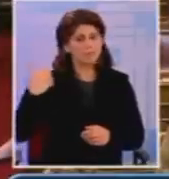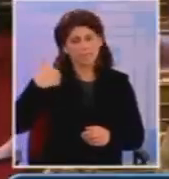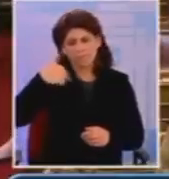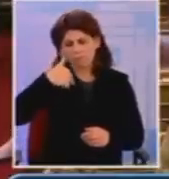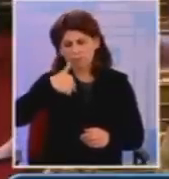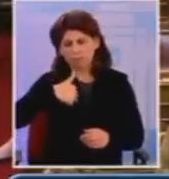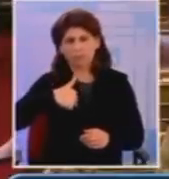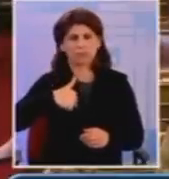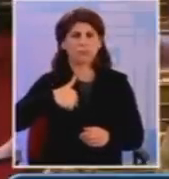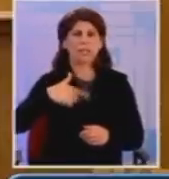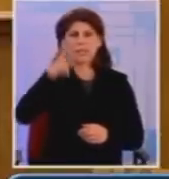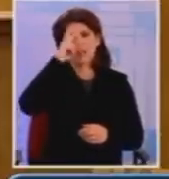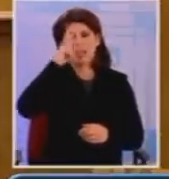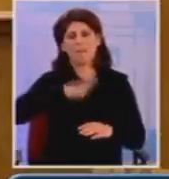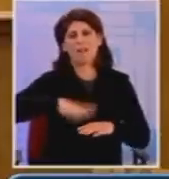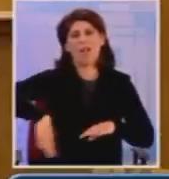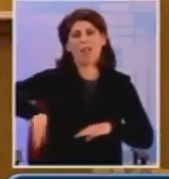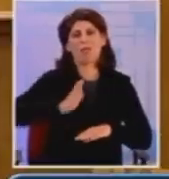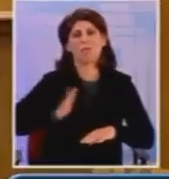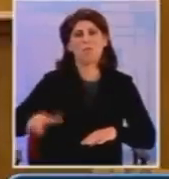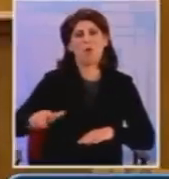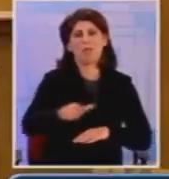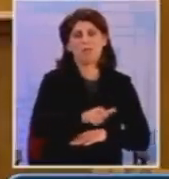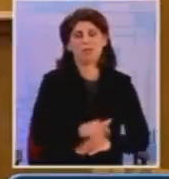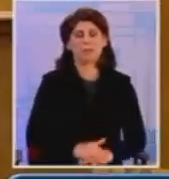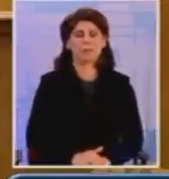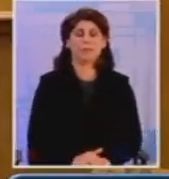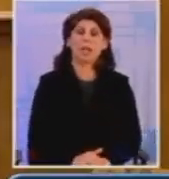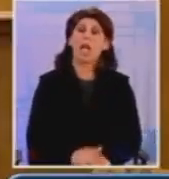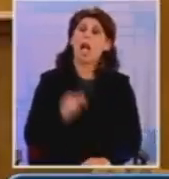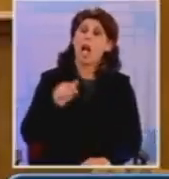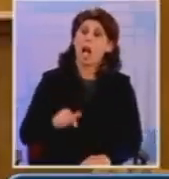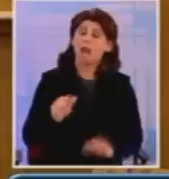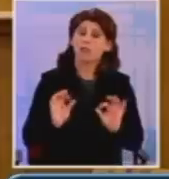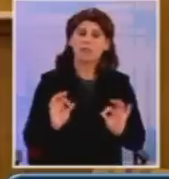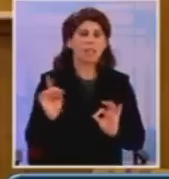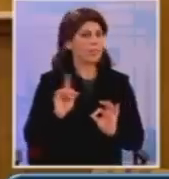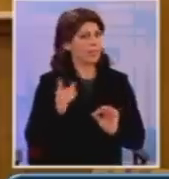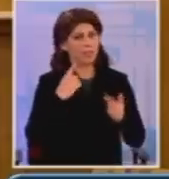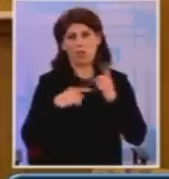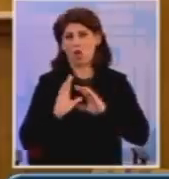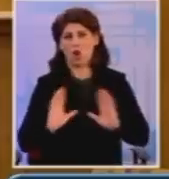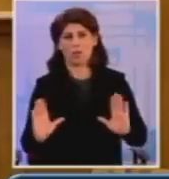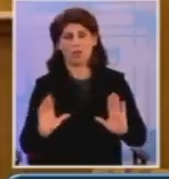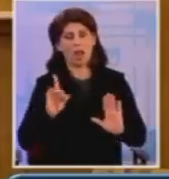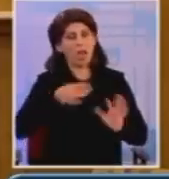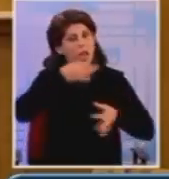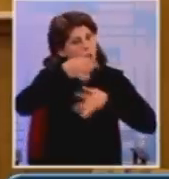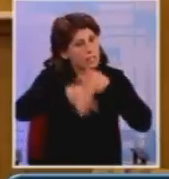ταπεινώθηκε ο γερμανικός λαός. Αυτό φυσικά δεν είναι δικαιολογία, αλλά